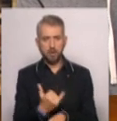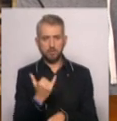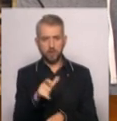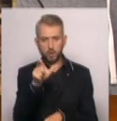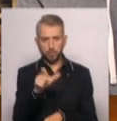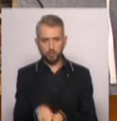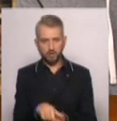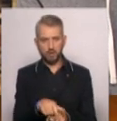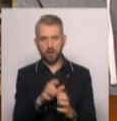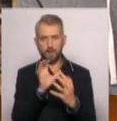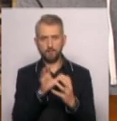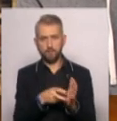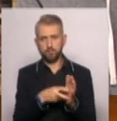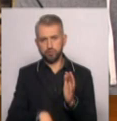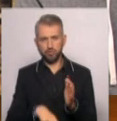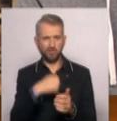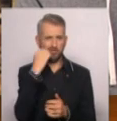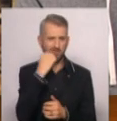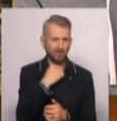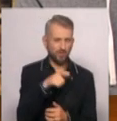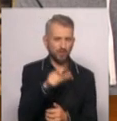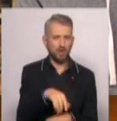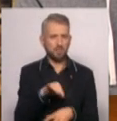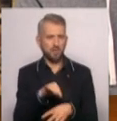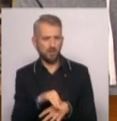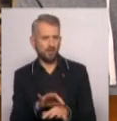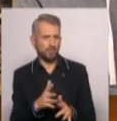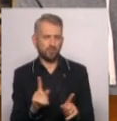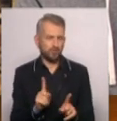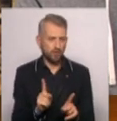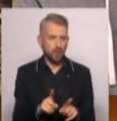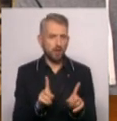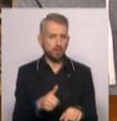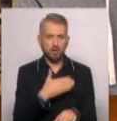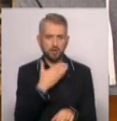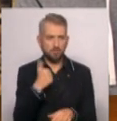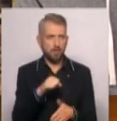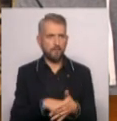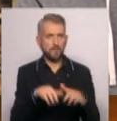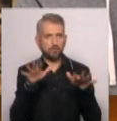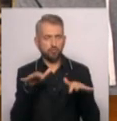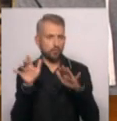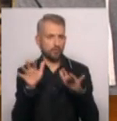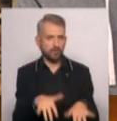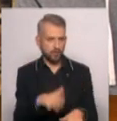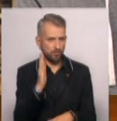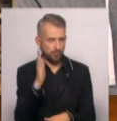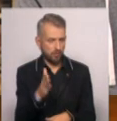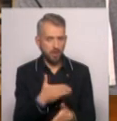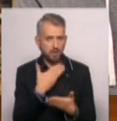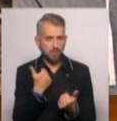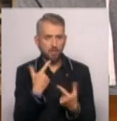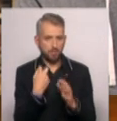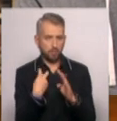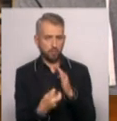виходить з автобуса пожила, чи больна, чи мало де що. Навіть нема від дощу чи від снігу будущого, нема де